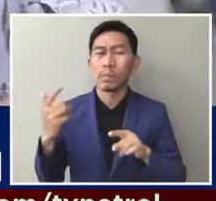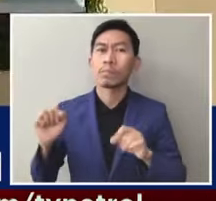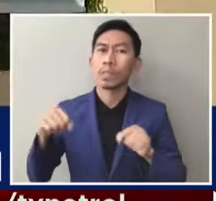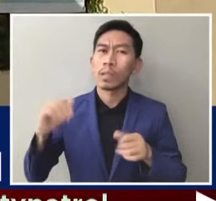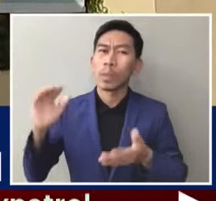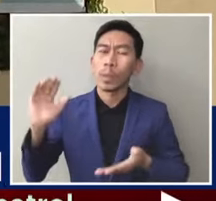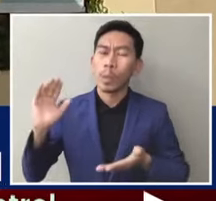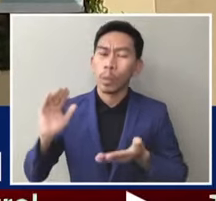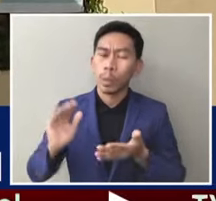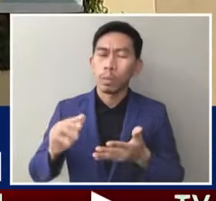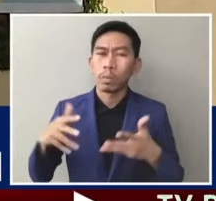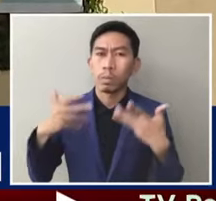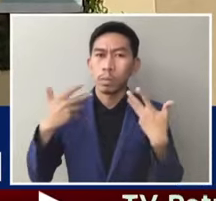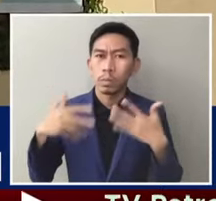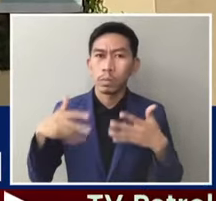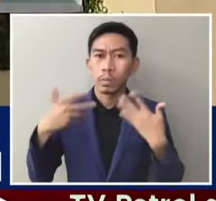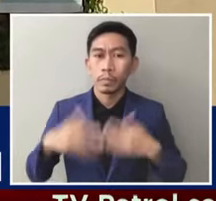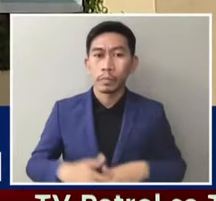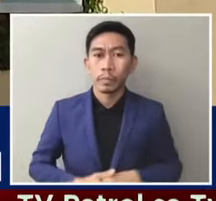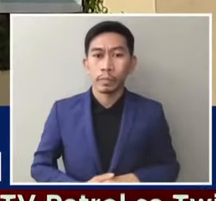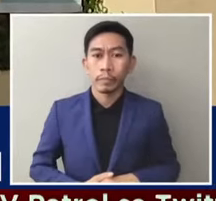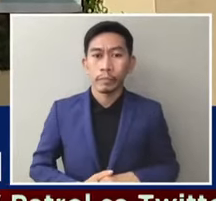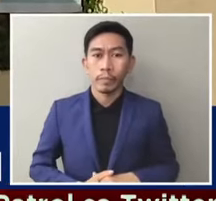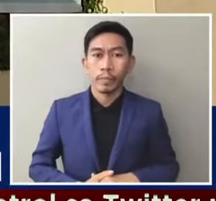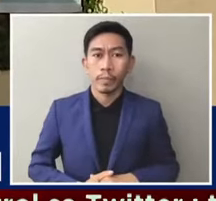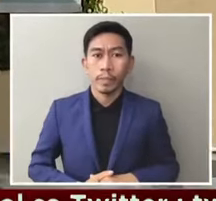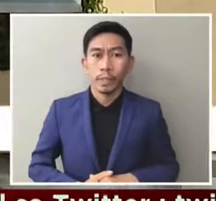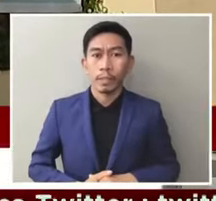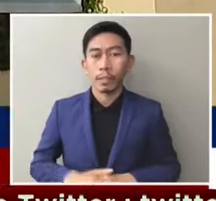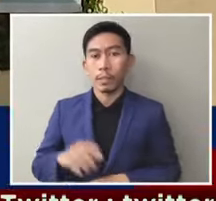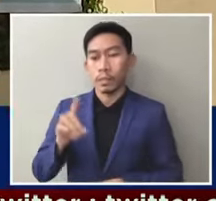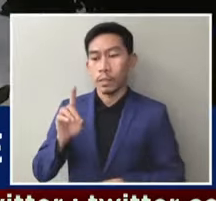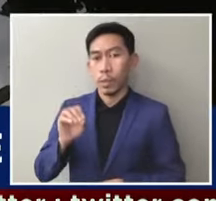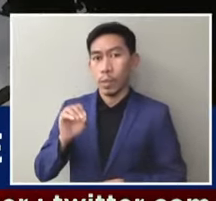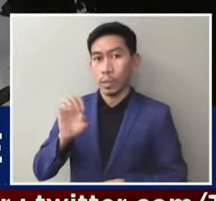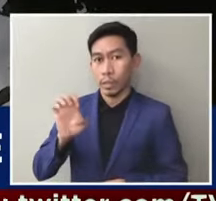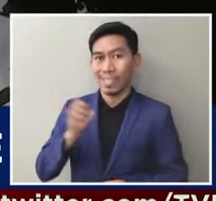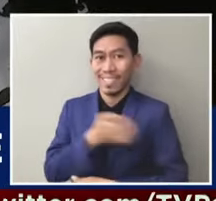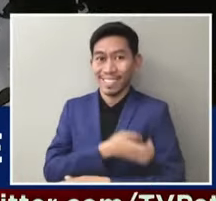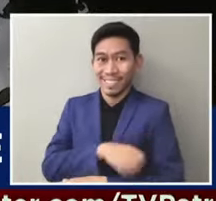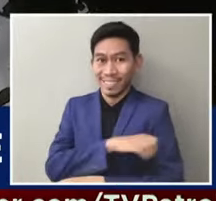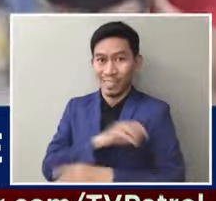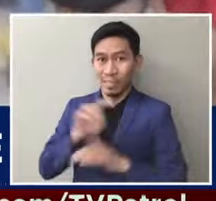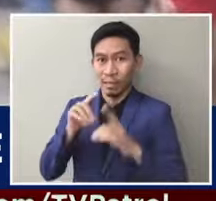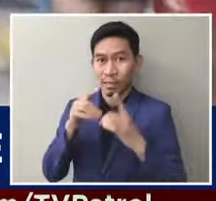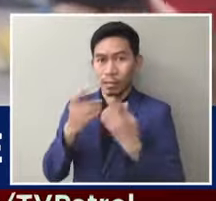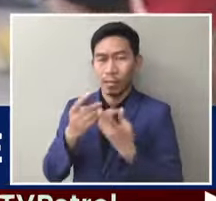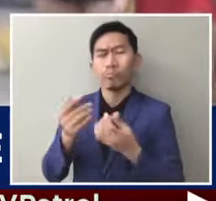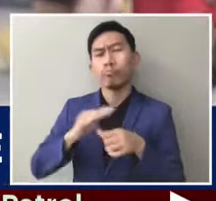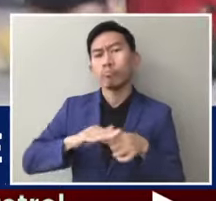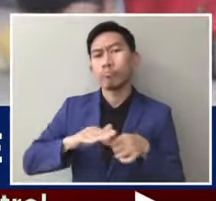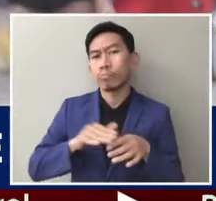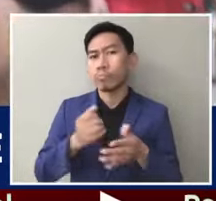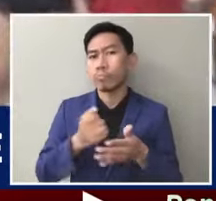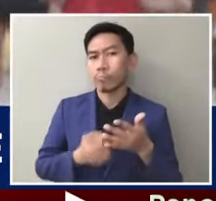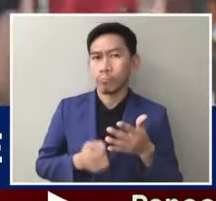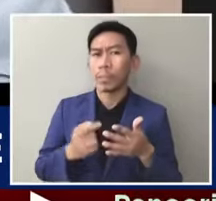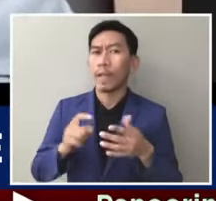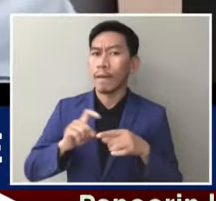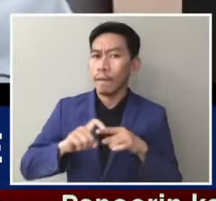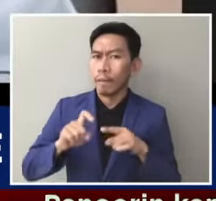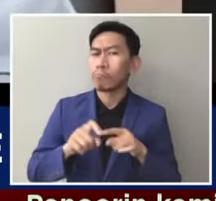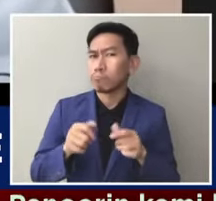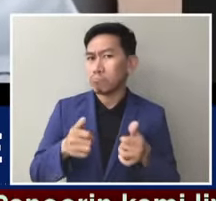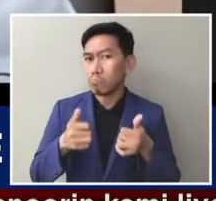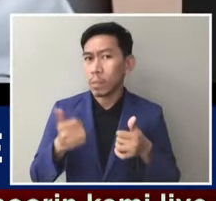panahon. Tiniyak ng Department of Energy na sasapat naman ang supply kahit lalo pang uminit ang panahon sa Mayo.